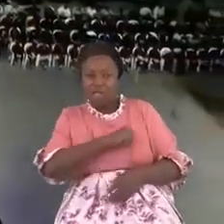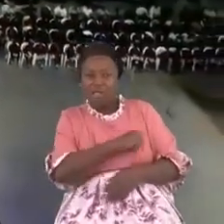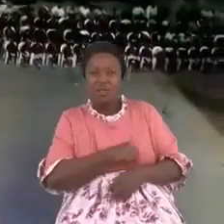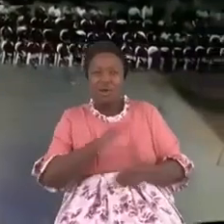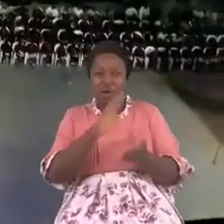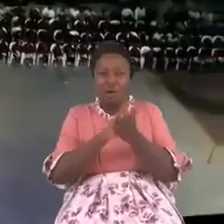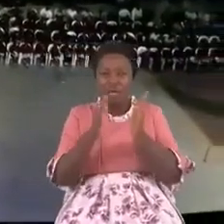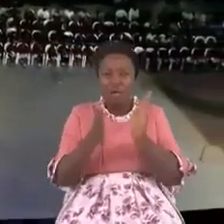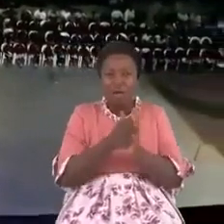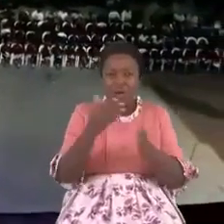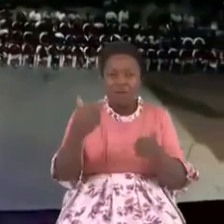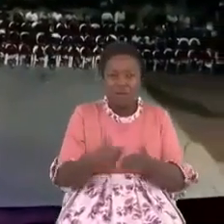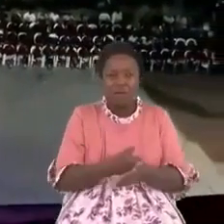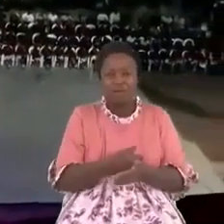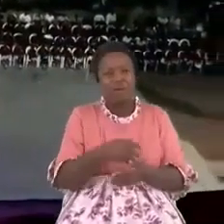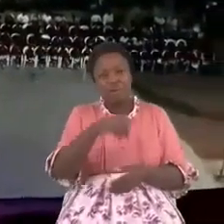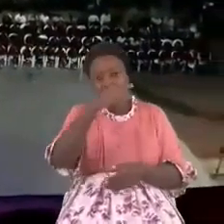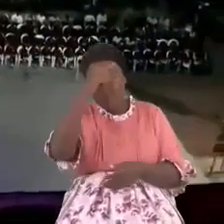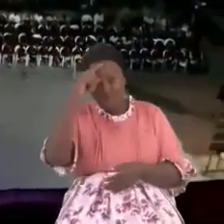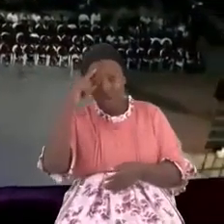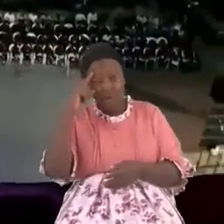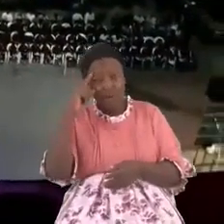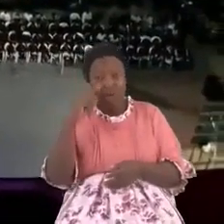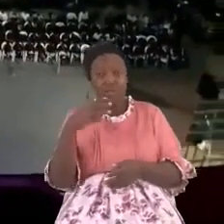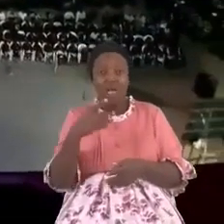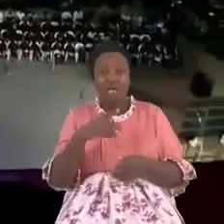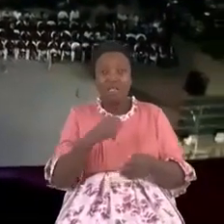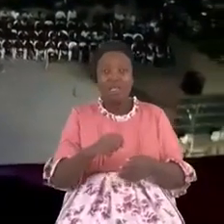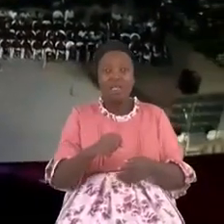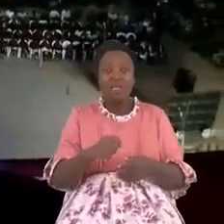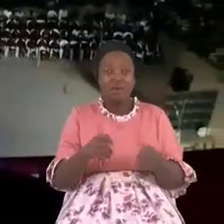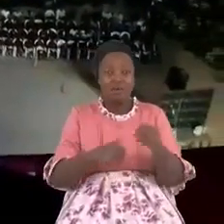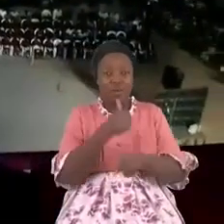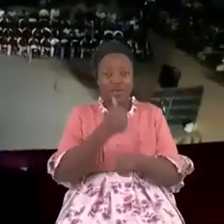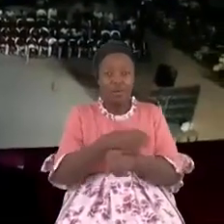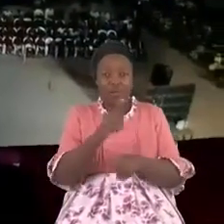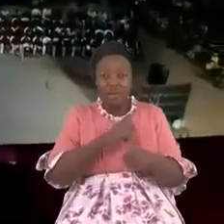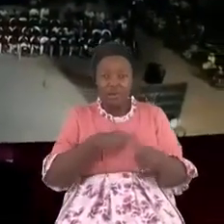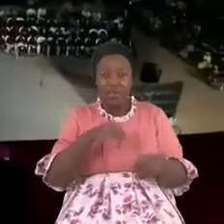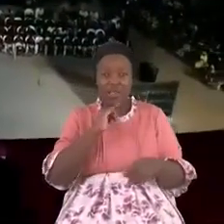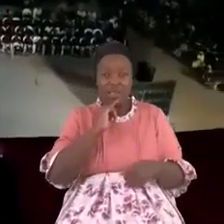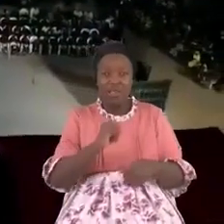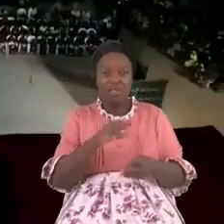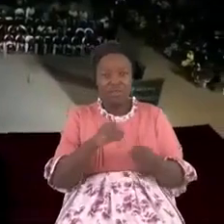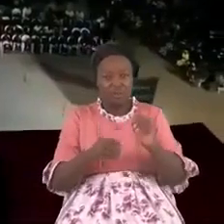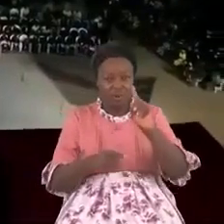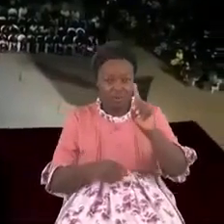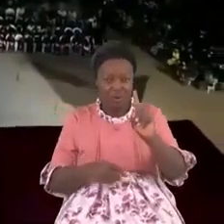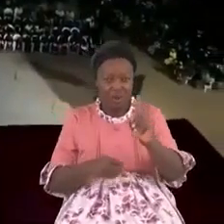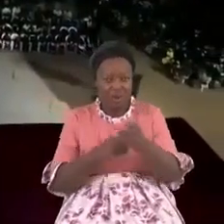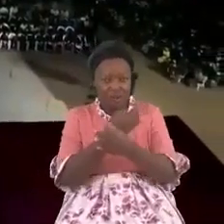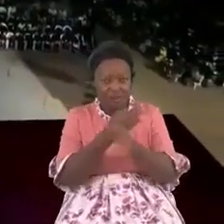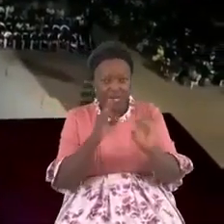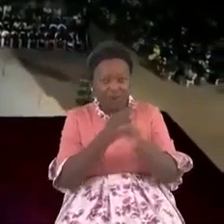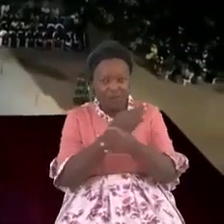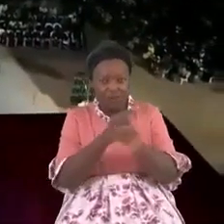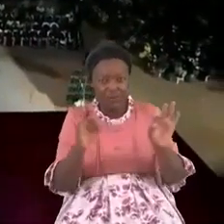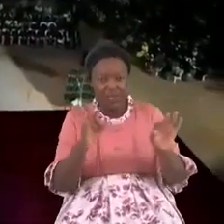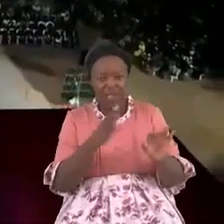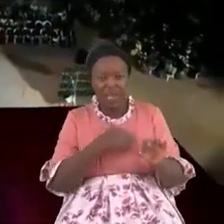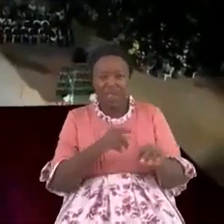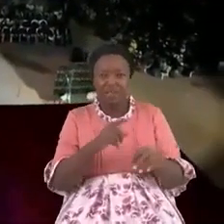ọhụụ. N'ihi na ihe onye nwanyị na-arụpụta na ndụ gị na nke mbụ bụ ime ka ị nwere onwe gị